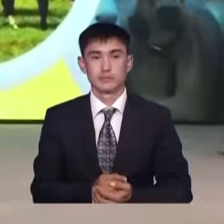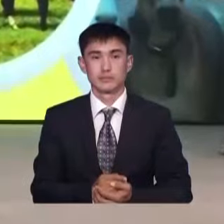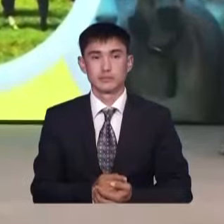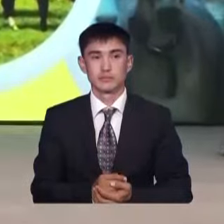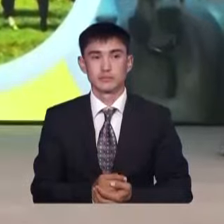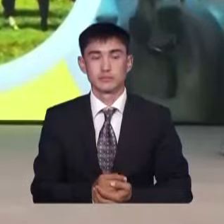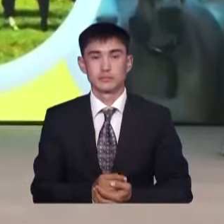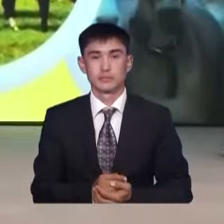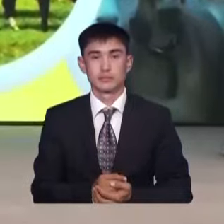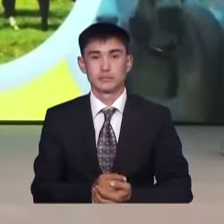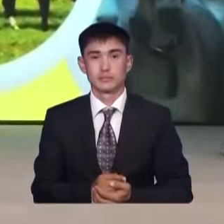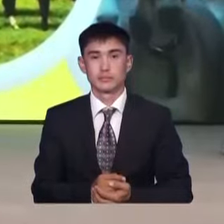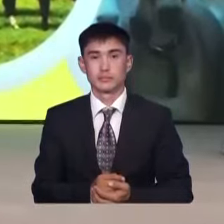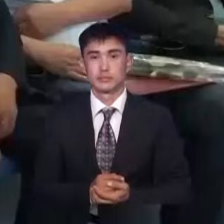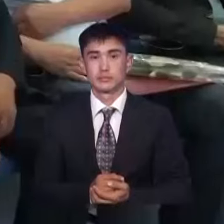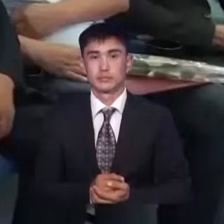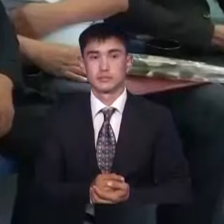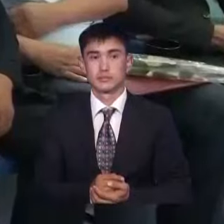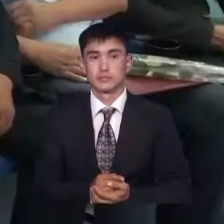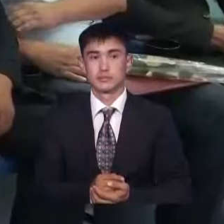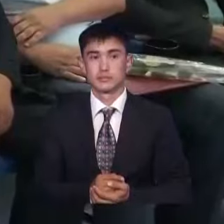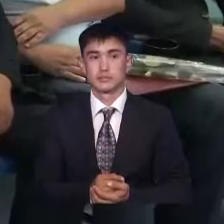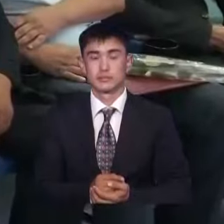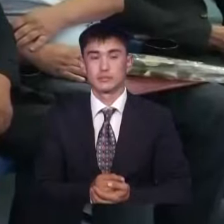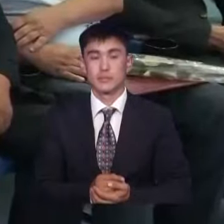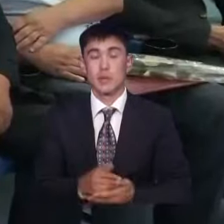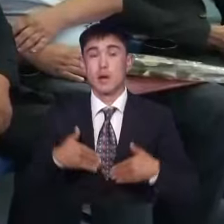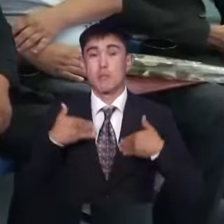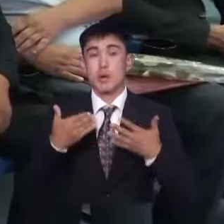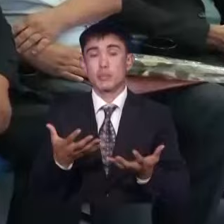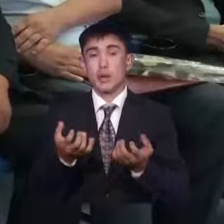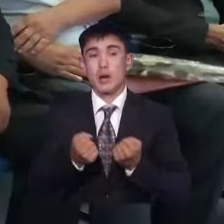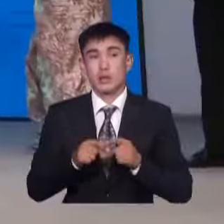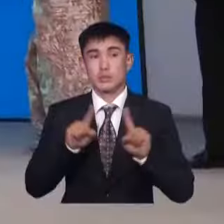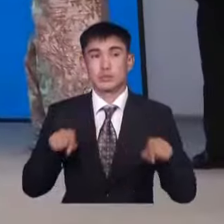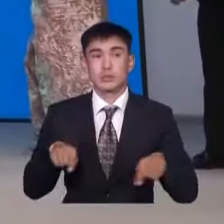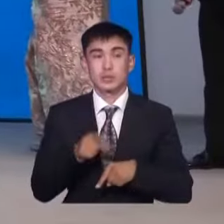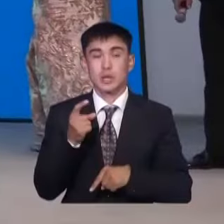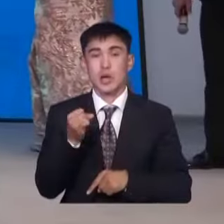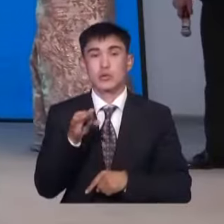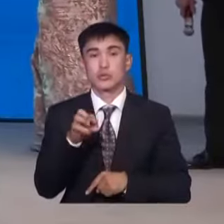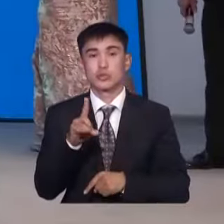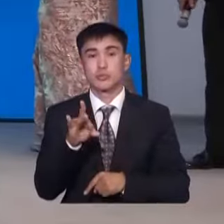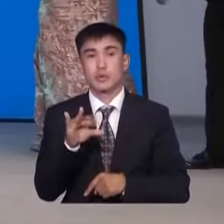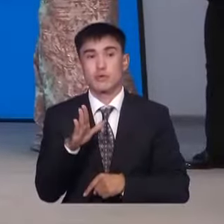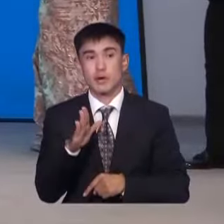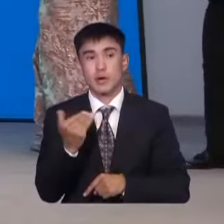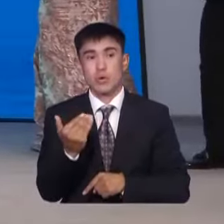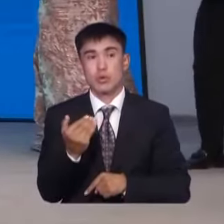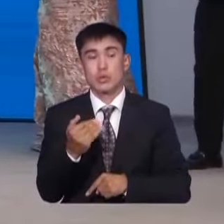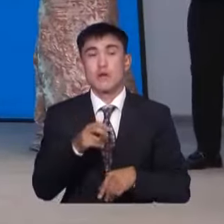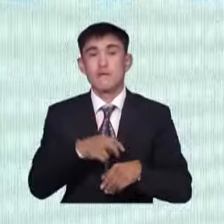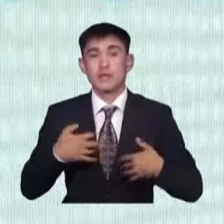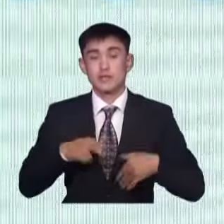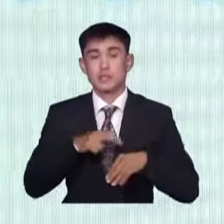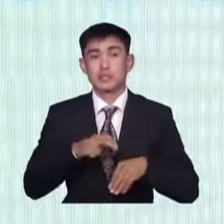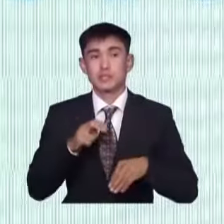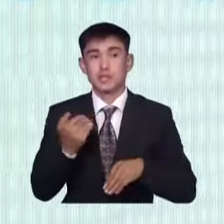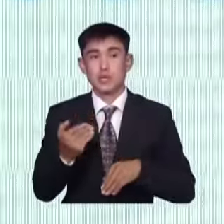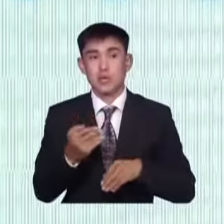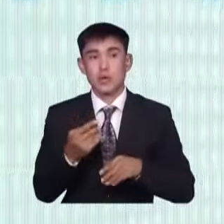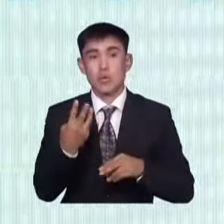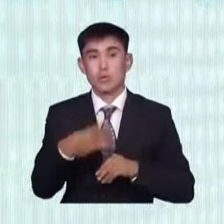Дәл осындай құрмет грамотасымен. Марапат алып, марқайып отырғандардың бірі Айгүл Дүйсенбекова. Ветеринария саласында жүргеніне